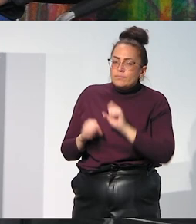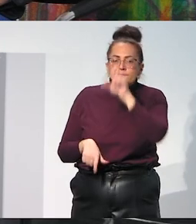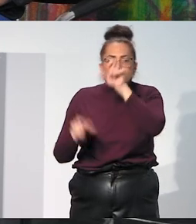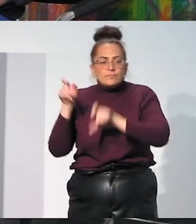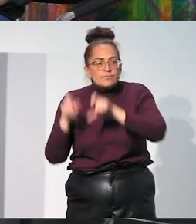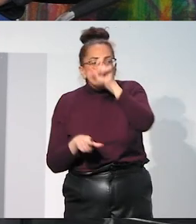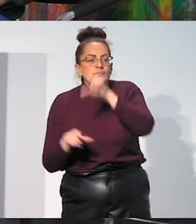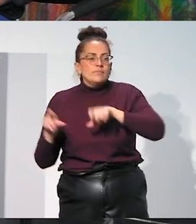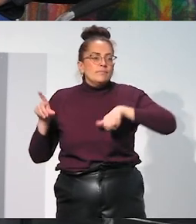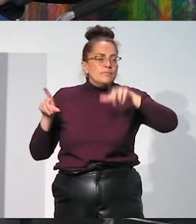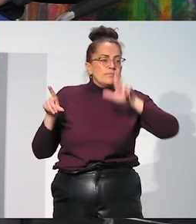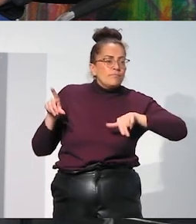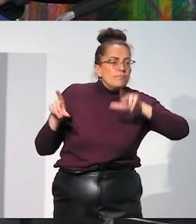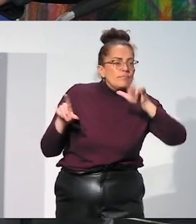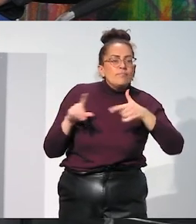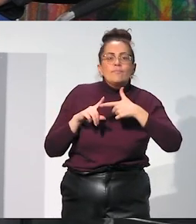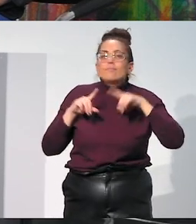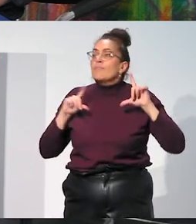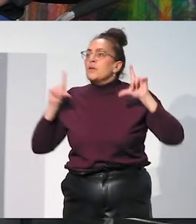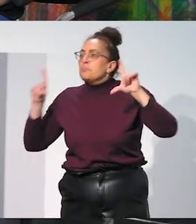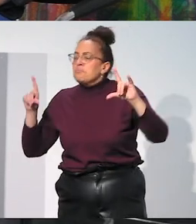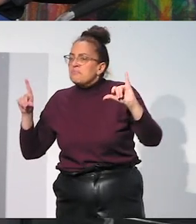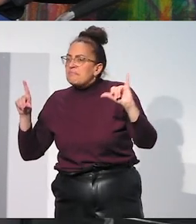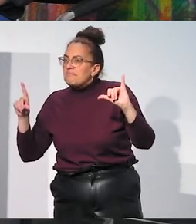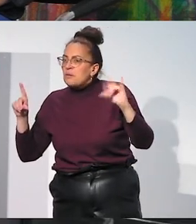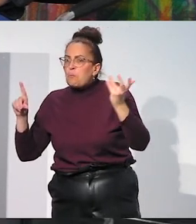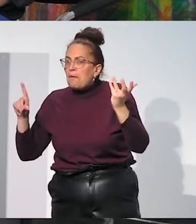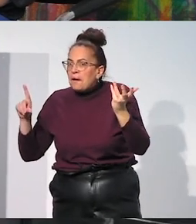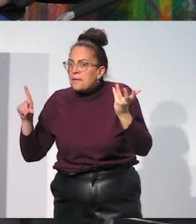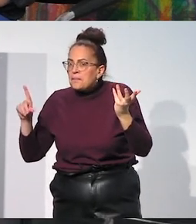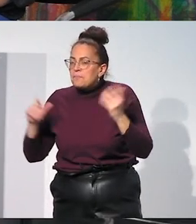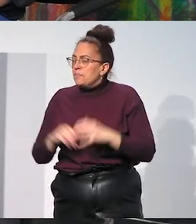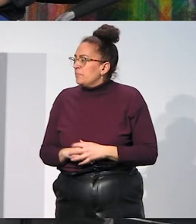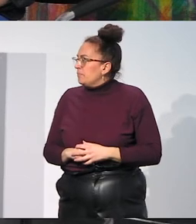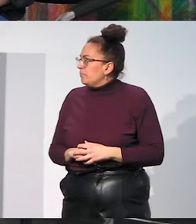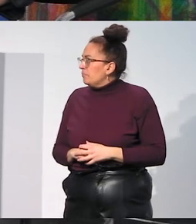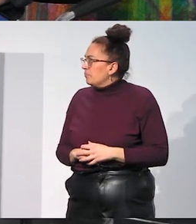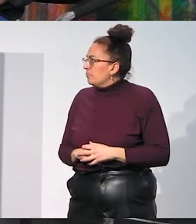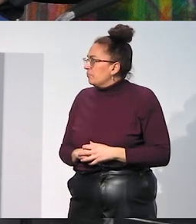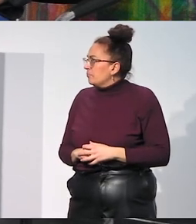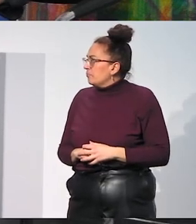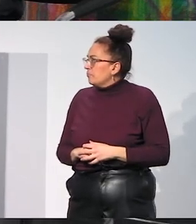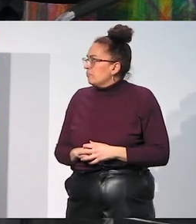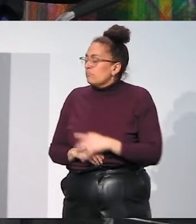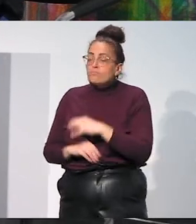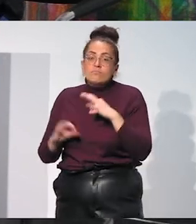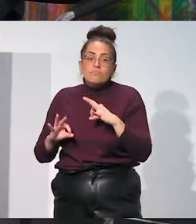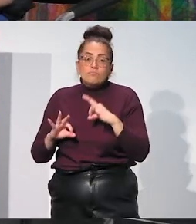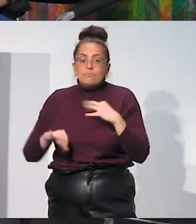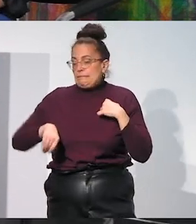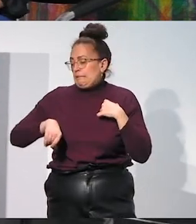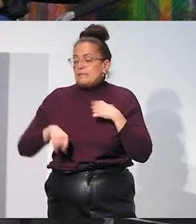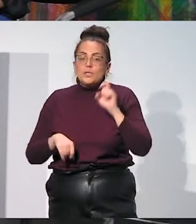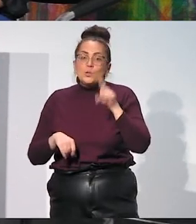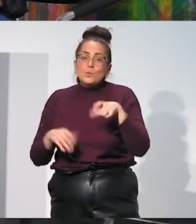peintres, les tableaux, éventuellement, est-ce que c'est... Voilà. Je peux dire une ou deux choses rapidement, puisque le temps